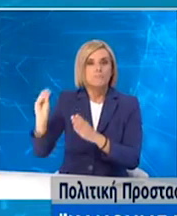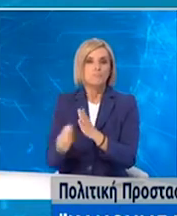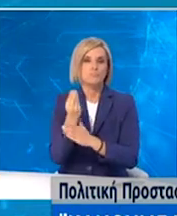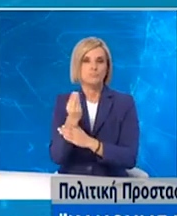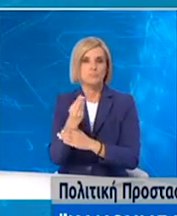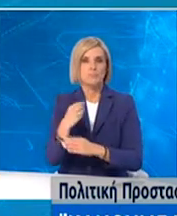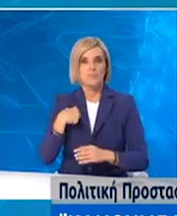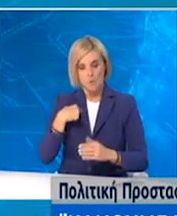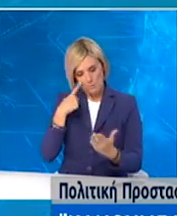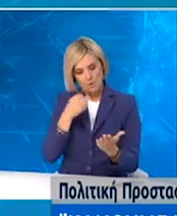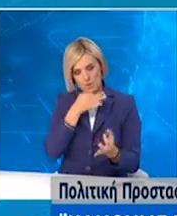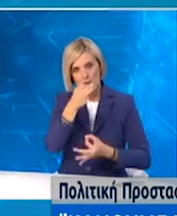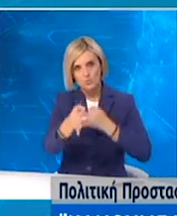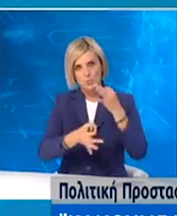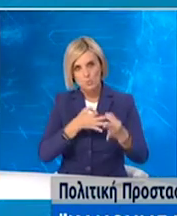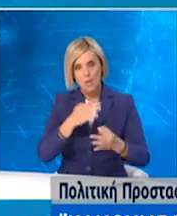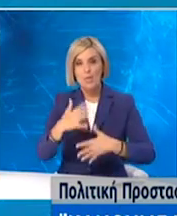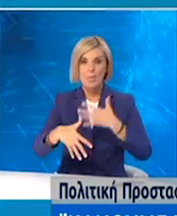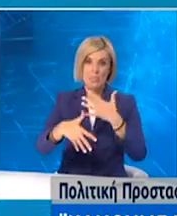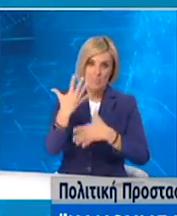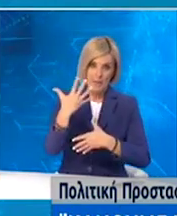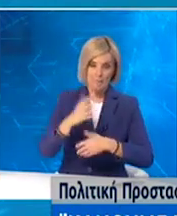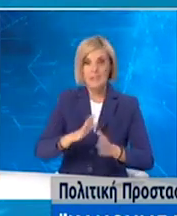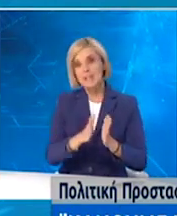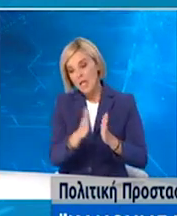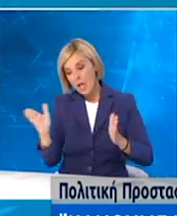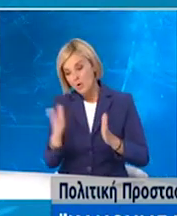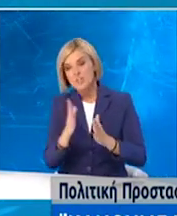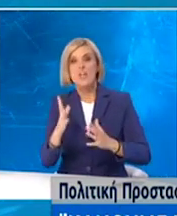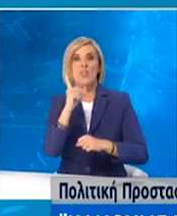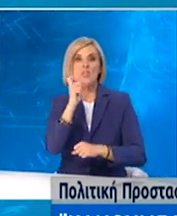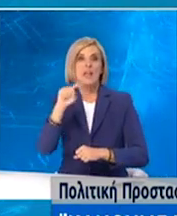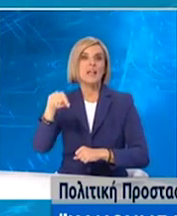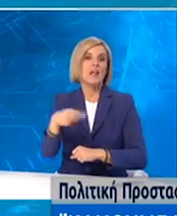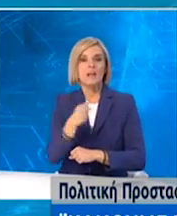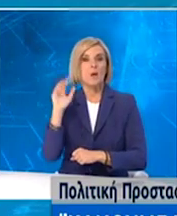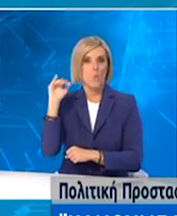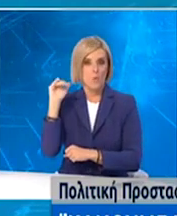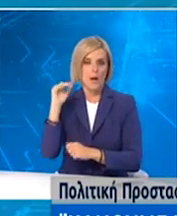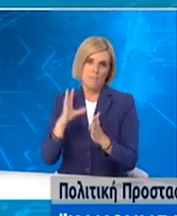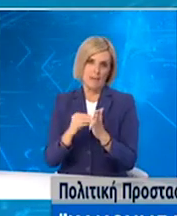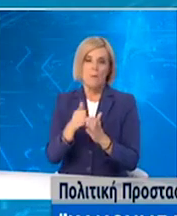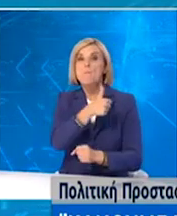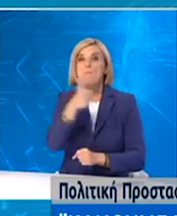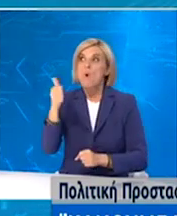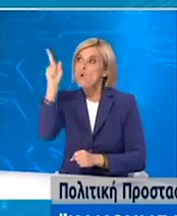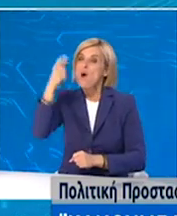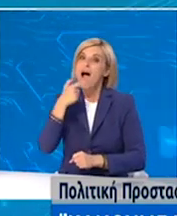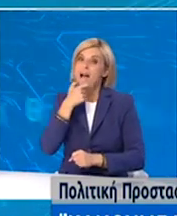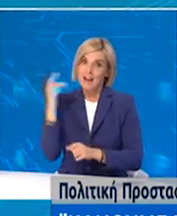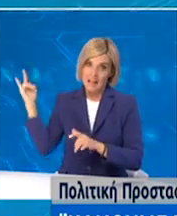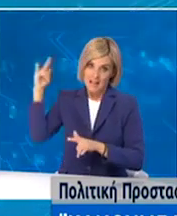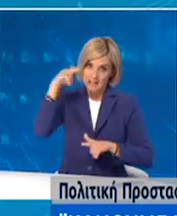πρόχειρα, ότι από τις 15 μέχρι τις 19 Ιουλίου στην Ελλάδα, μόνο από το Ηνωμένο Βασίλειο, λέω ένα παράδειγμα,